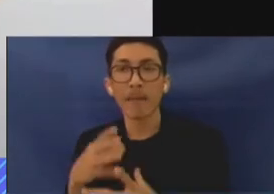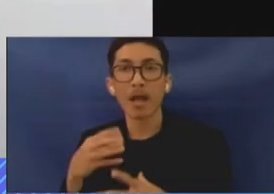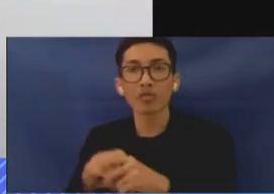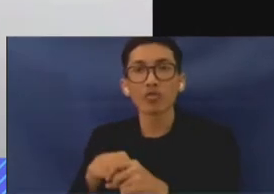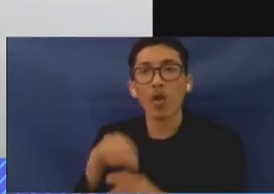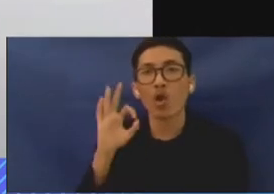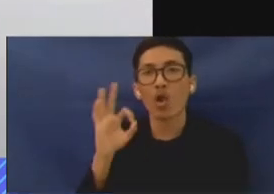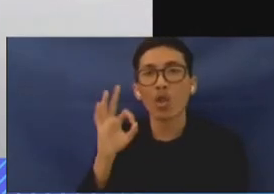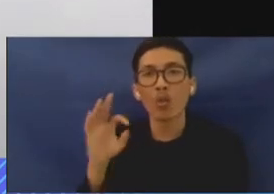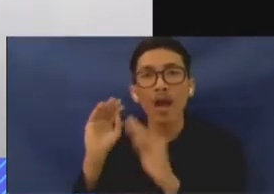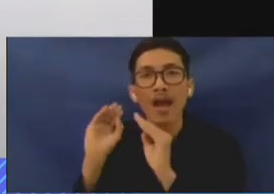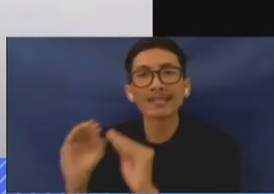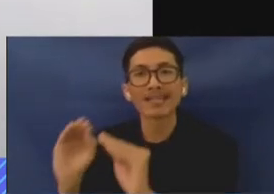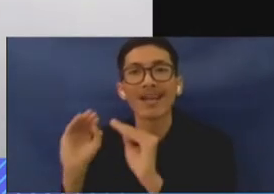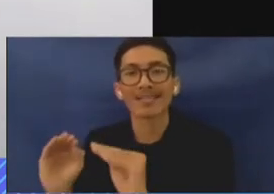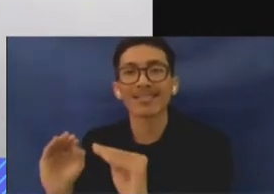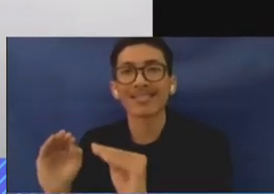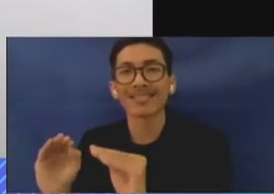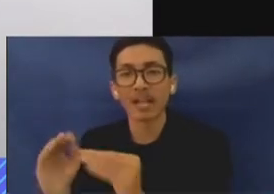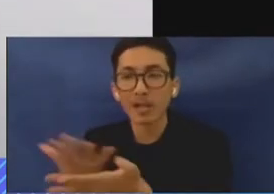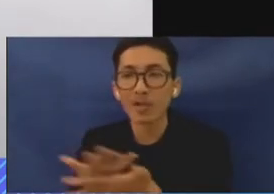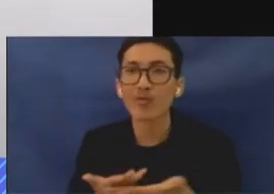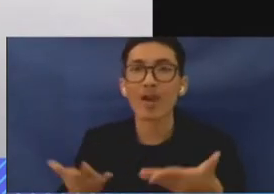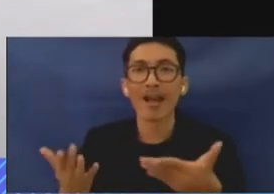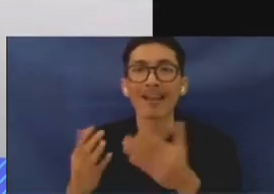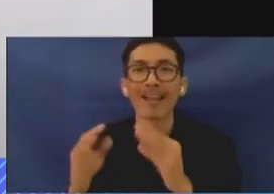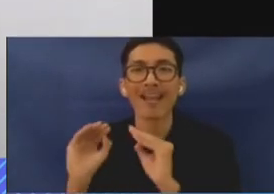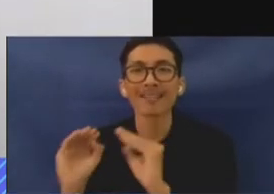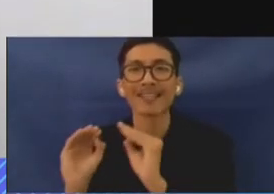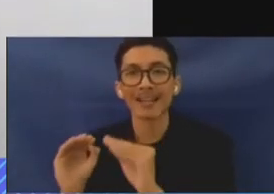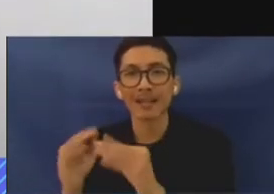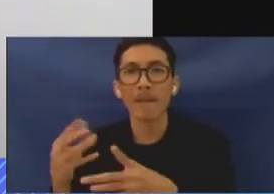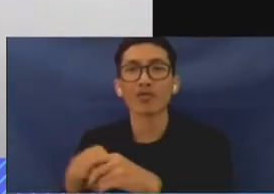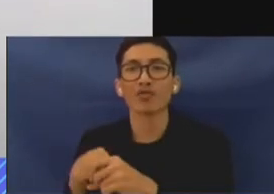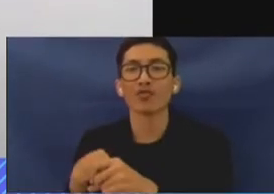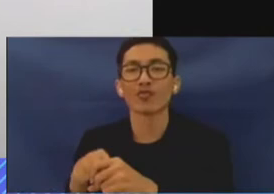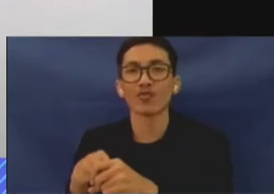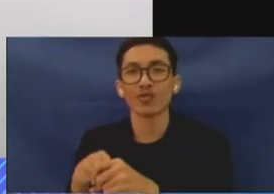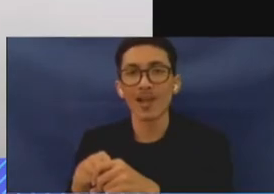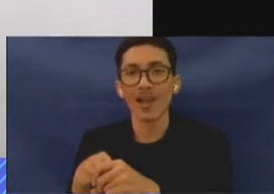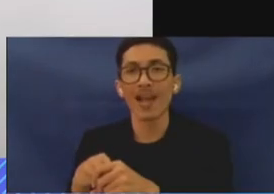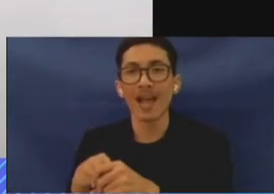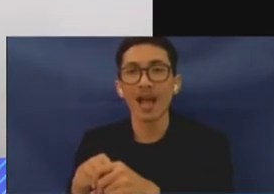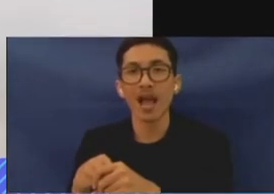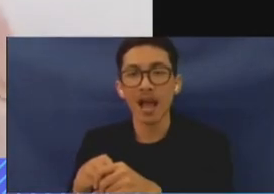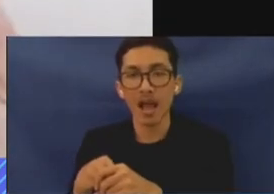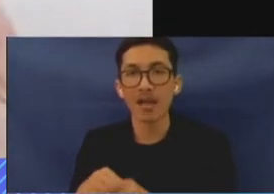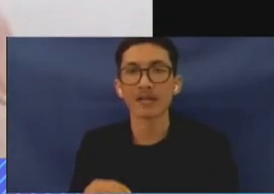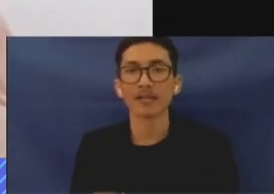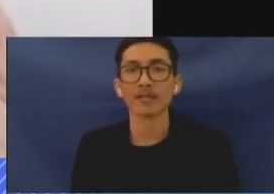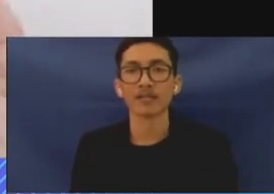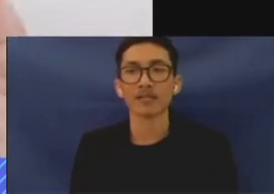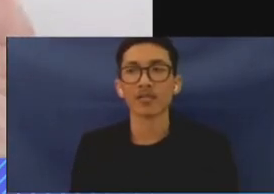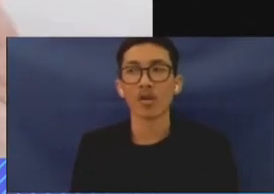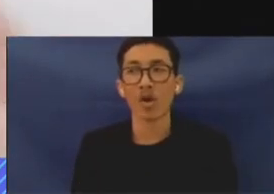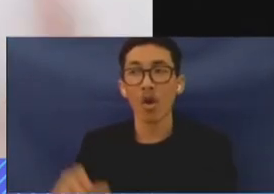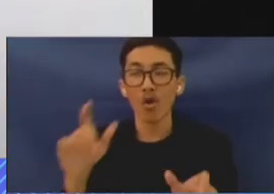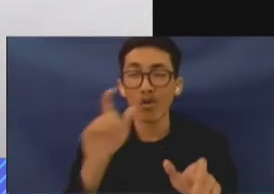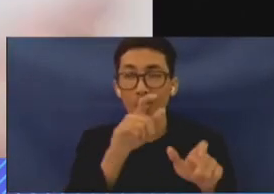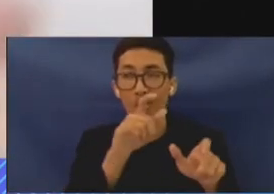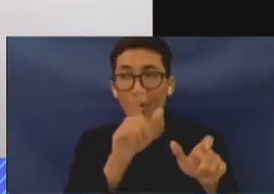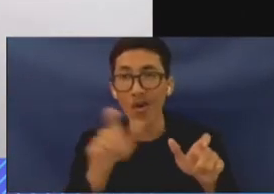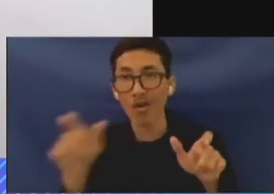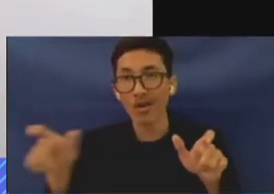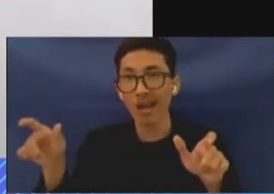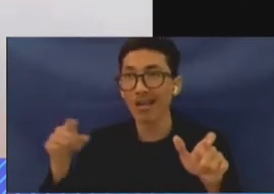yang mengajarkan mereka gitu ya. Jadi ketika sebenarnya orang-orang di sekitarnya itu